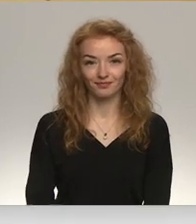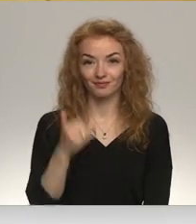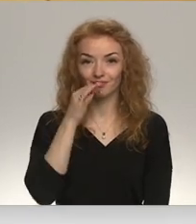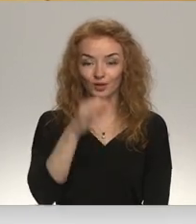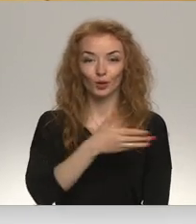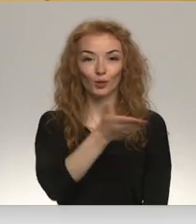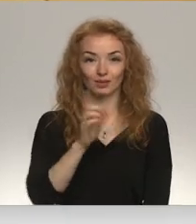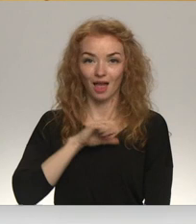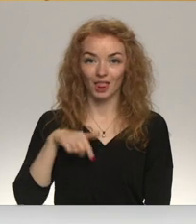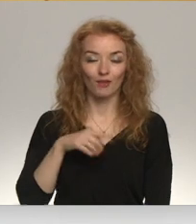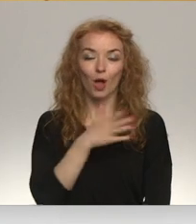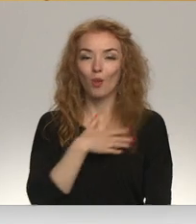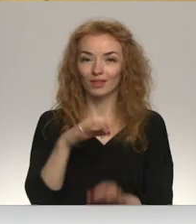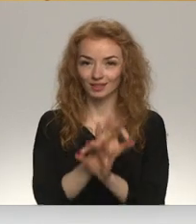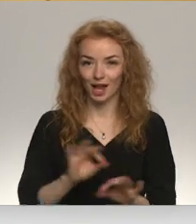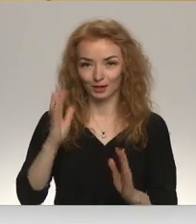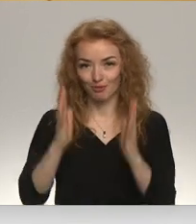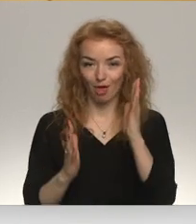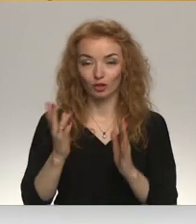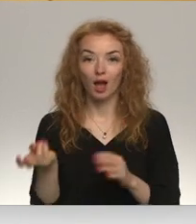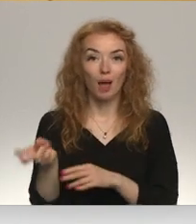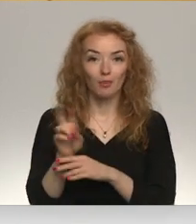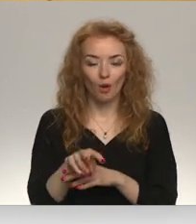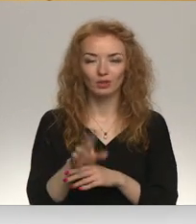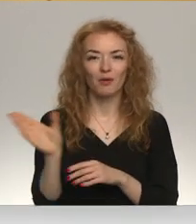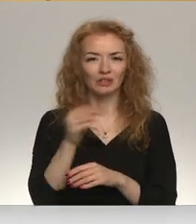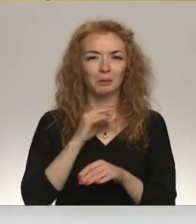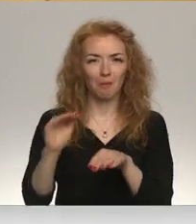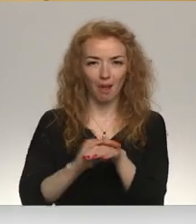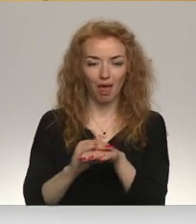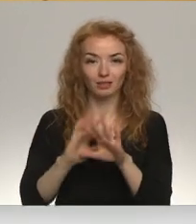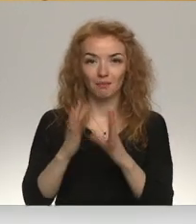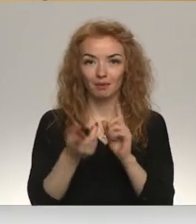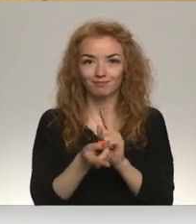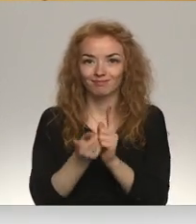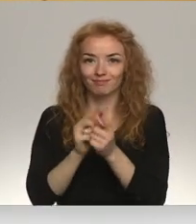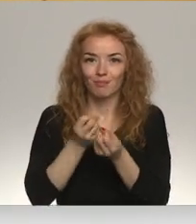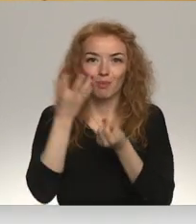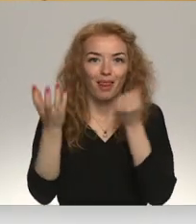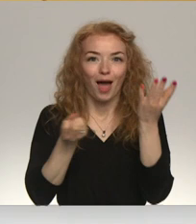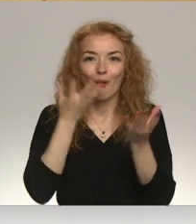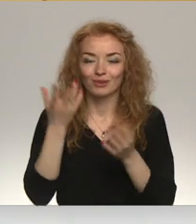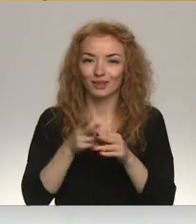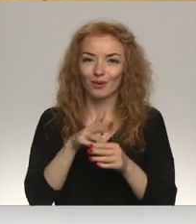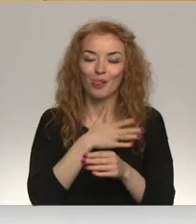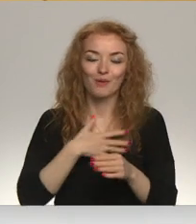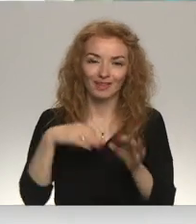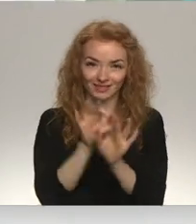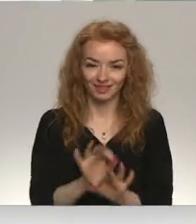Jums smēži ir ļoti skaisti, kad atbraucām, viss vēl bija pelēks, bet kad viss uzplauka, ļoti